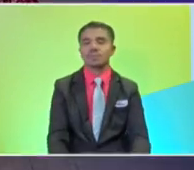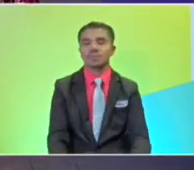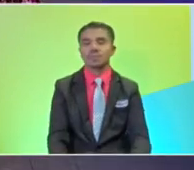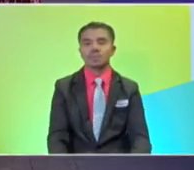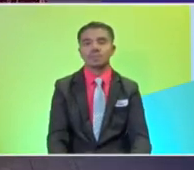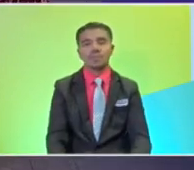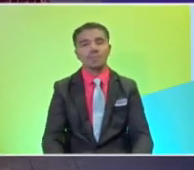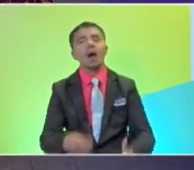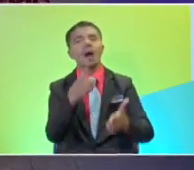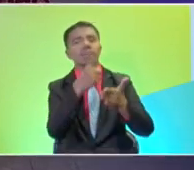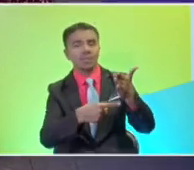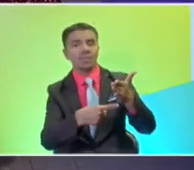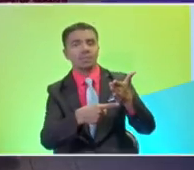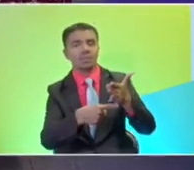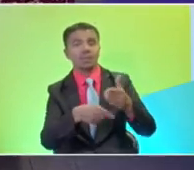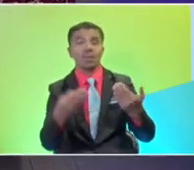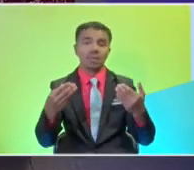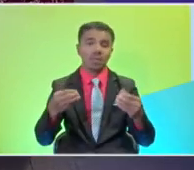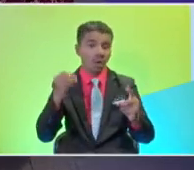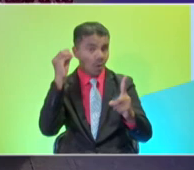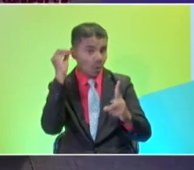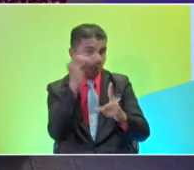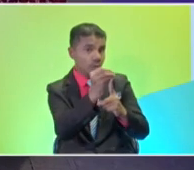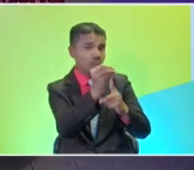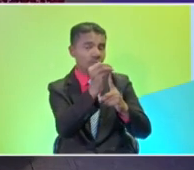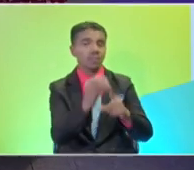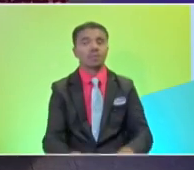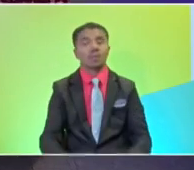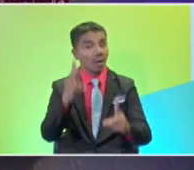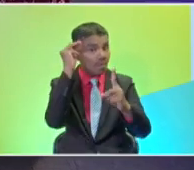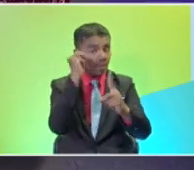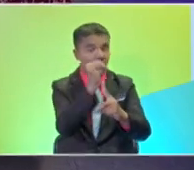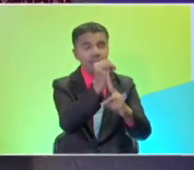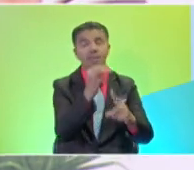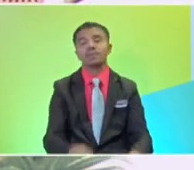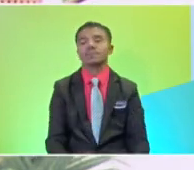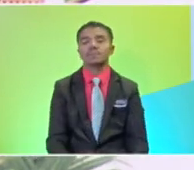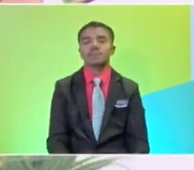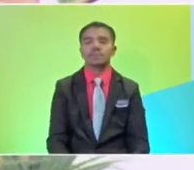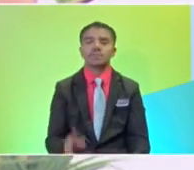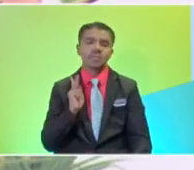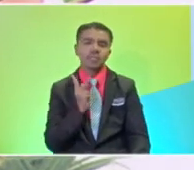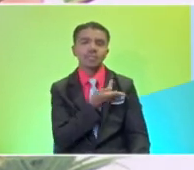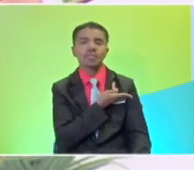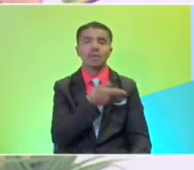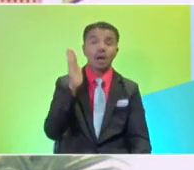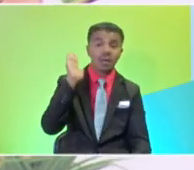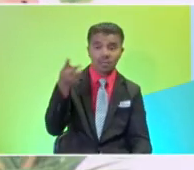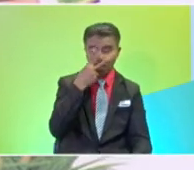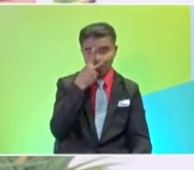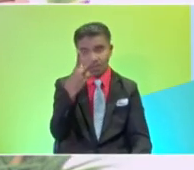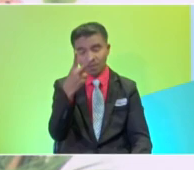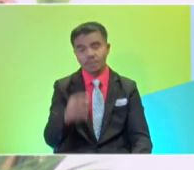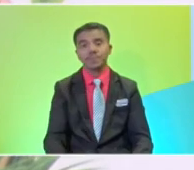objektif alhadaf Apakah dia kita punya matlamat dalam pembelajaran kita kemudian kita akan tengok Apakah dia SK apa